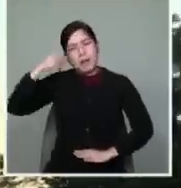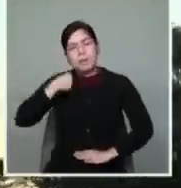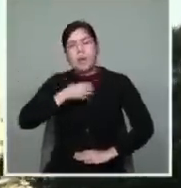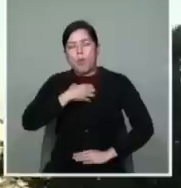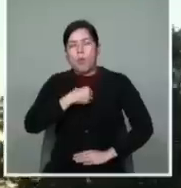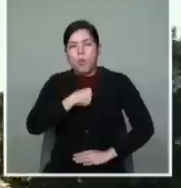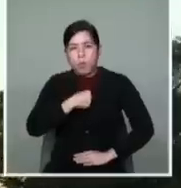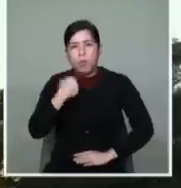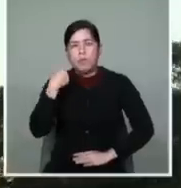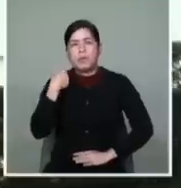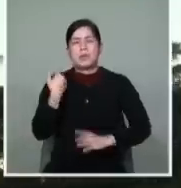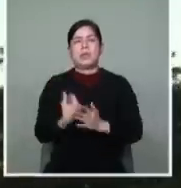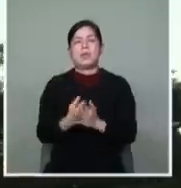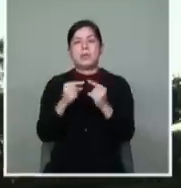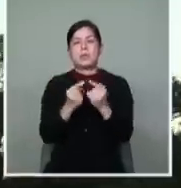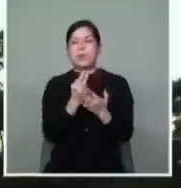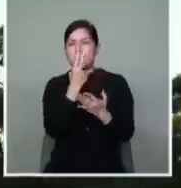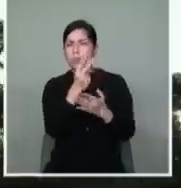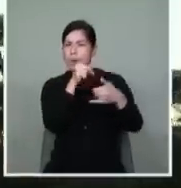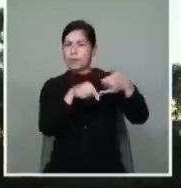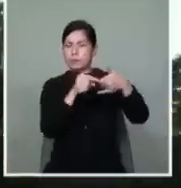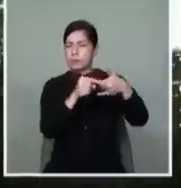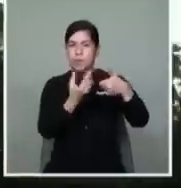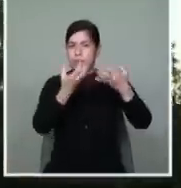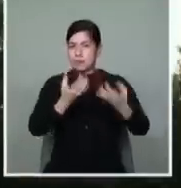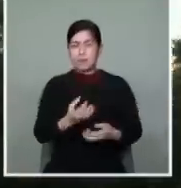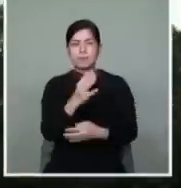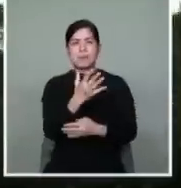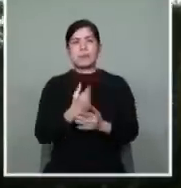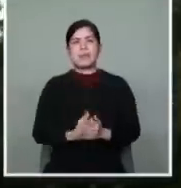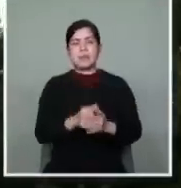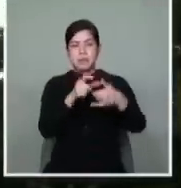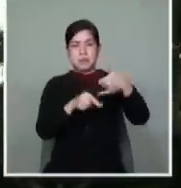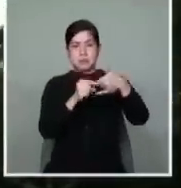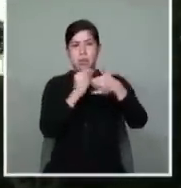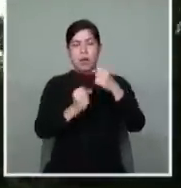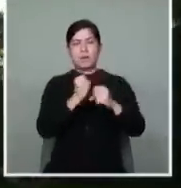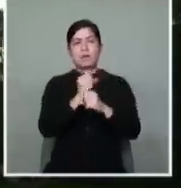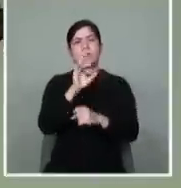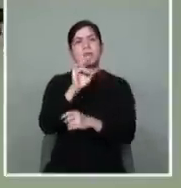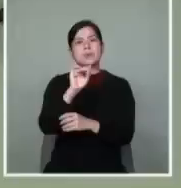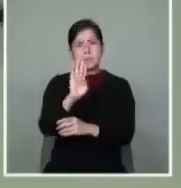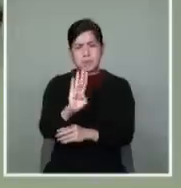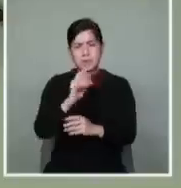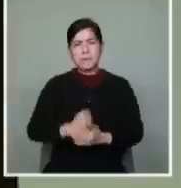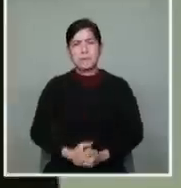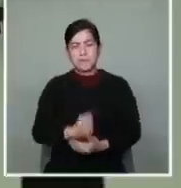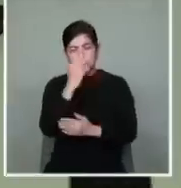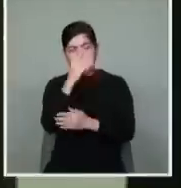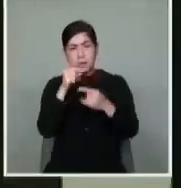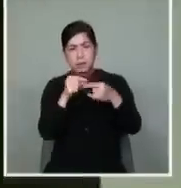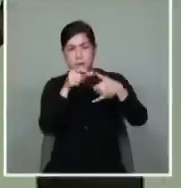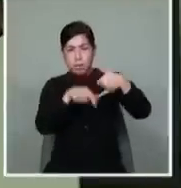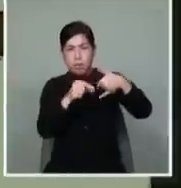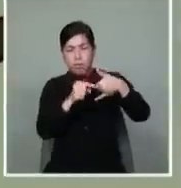ำลังใจดีค่ะโดยรวมแล้วอาการไม่หนักนะสำหรับทรัมป์ตอนนี้อายุ74 ปีแล้วค่ะคุณผู้ชมเพราะฉะนั้นเนี่ยถือว่าเขาเป็น